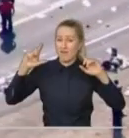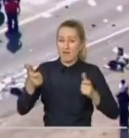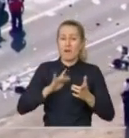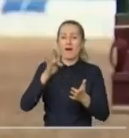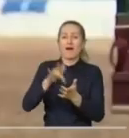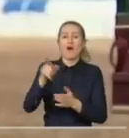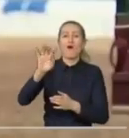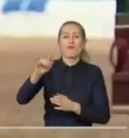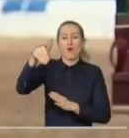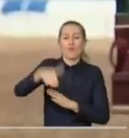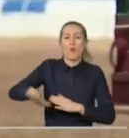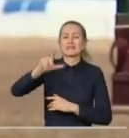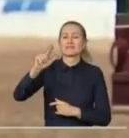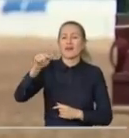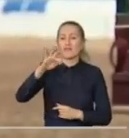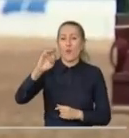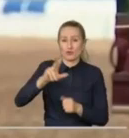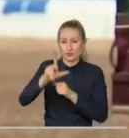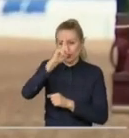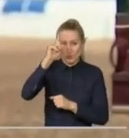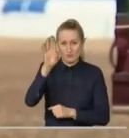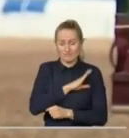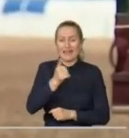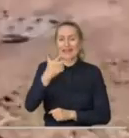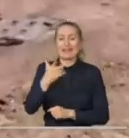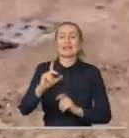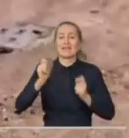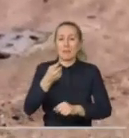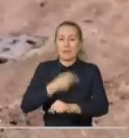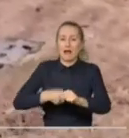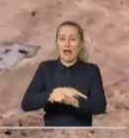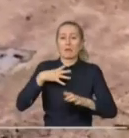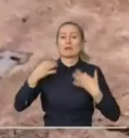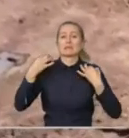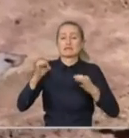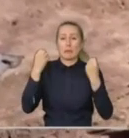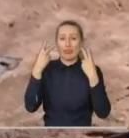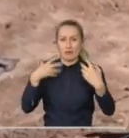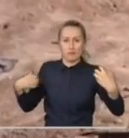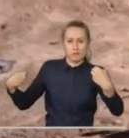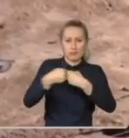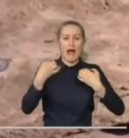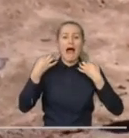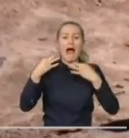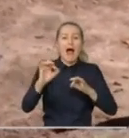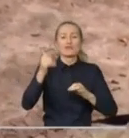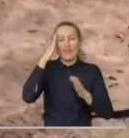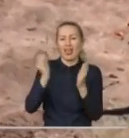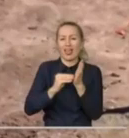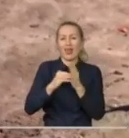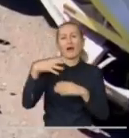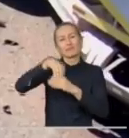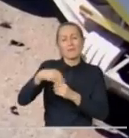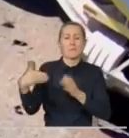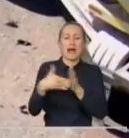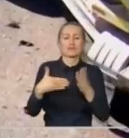południowej Kalifornii. Co najmniej 13 osób zginęło, a kilka zostało rannych w zderzeniu samochodu typu SUV z ciężarówką. Autem, które jest przystosowane do przewozu maksymalnie